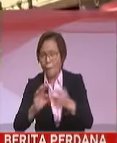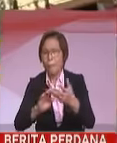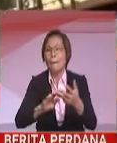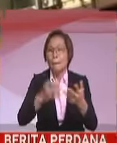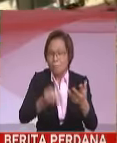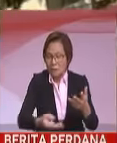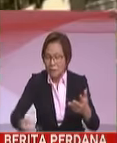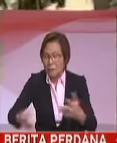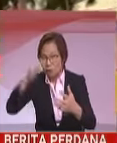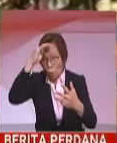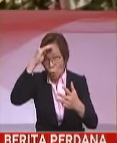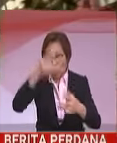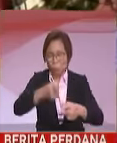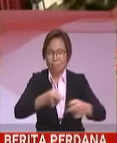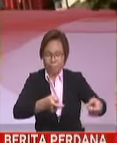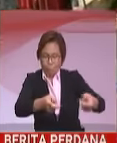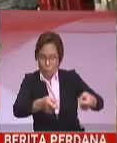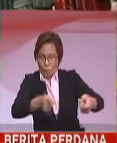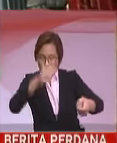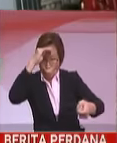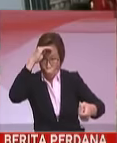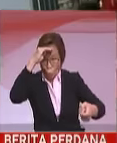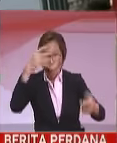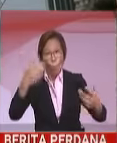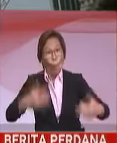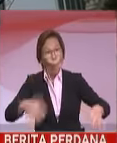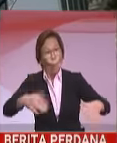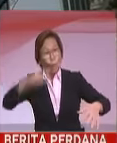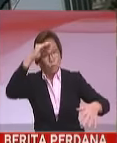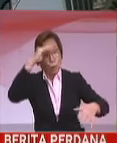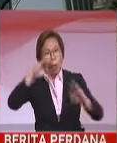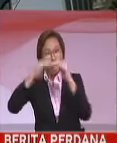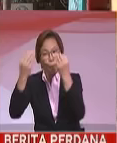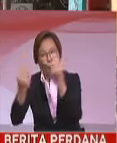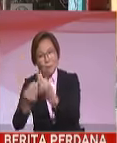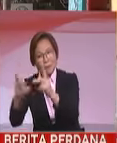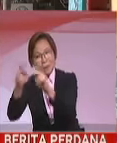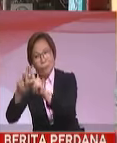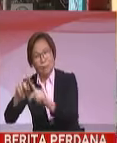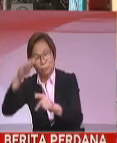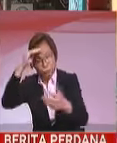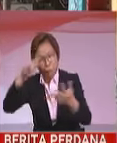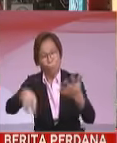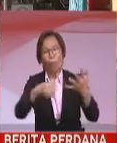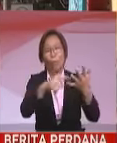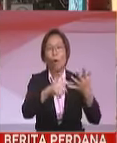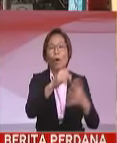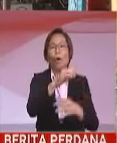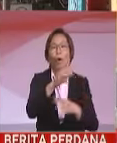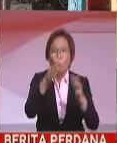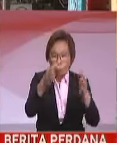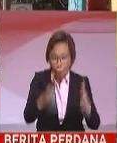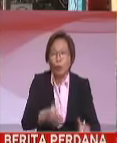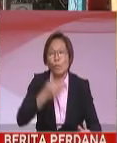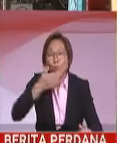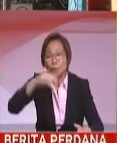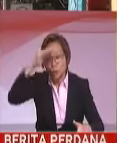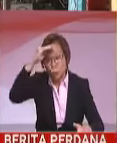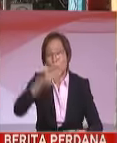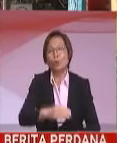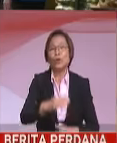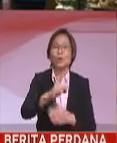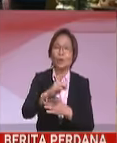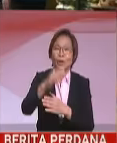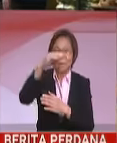Johor, Governance Johor, Majestic Johor, Masyarakat Desa Johor, Orang Muda Johor, Johor